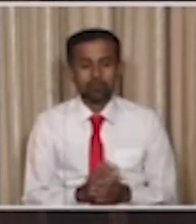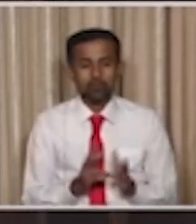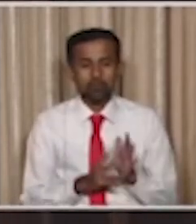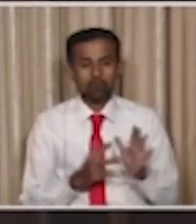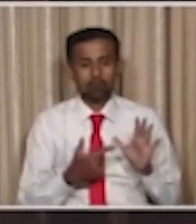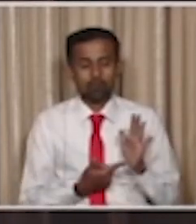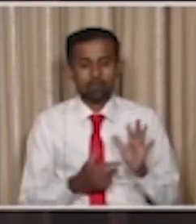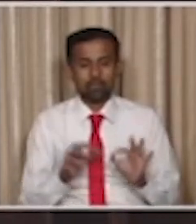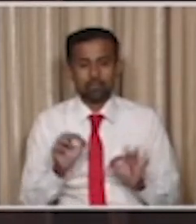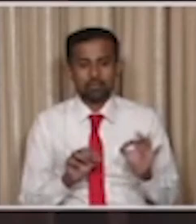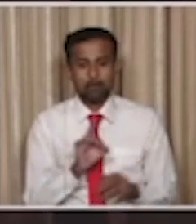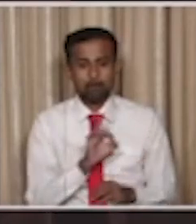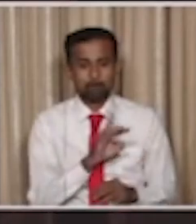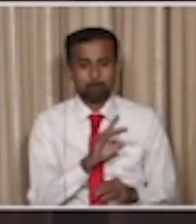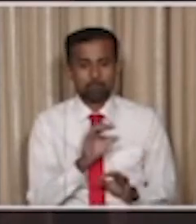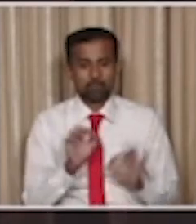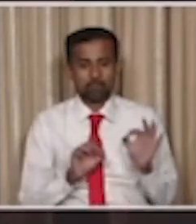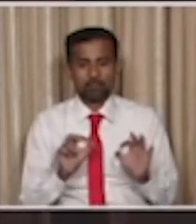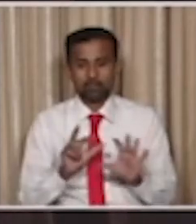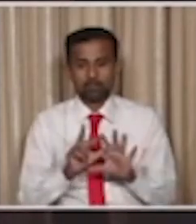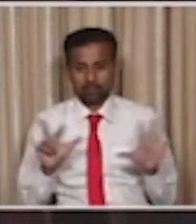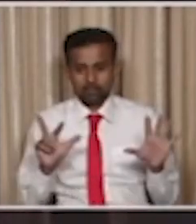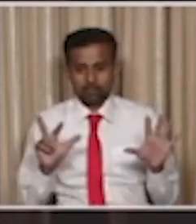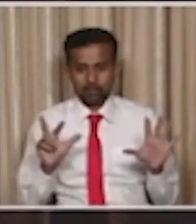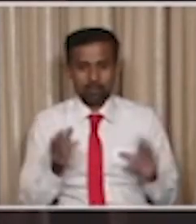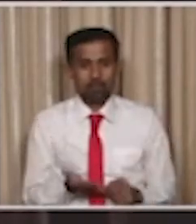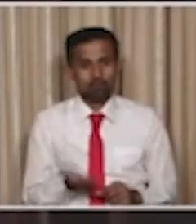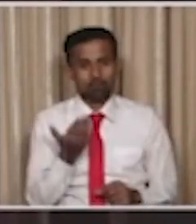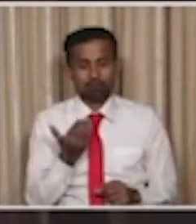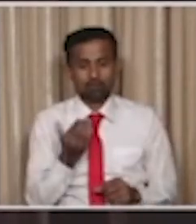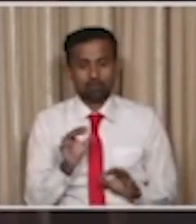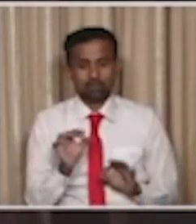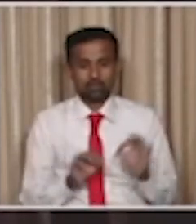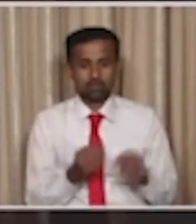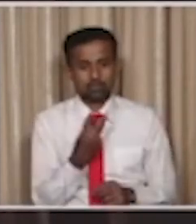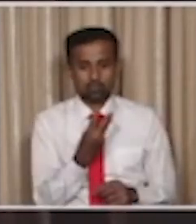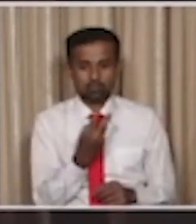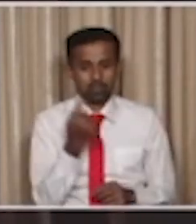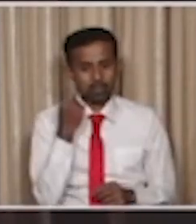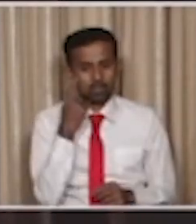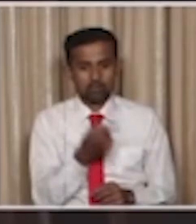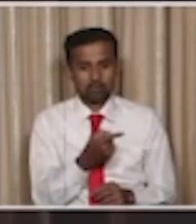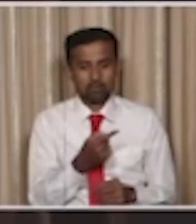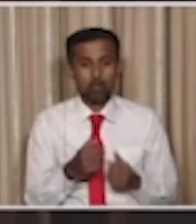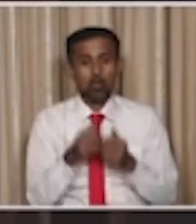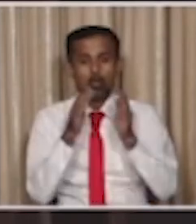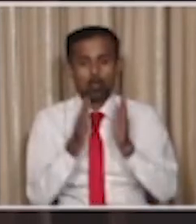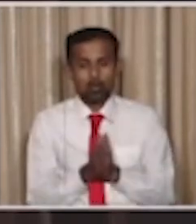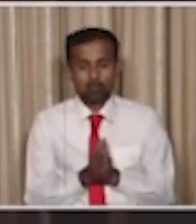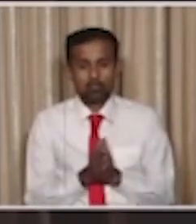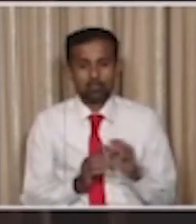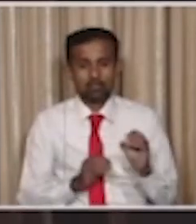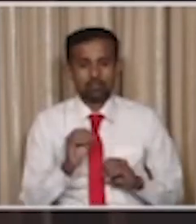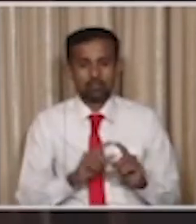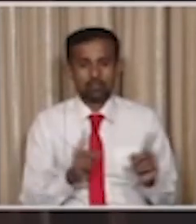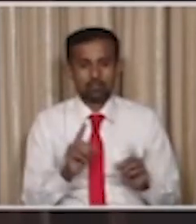එක 115 ඉඳන් 18 වෙනකන් වැඩි කරාට 103ක් කියලා හිතුවට සමස්තයක් ගත්තොත්